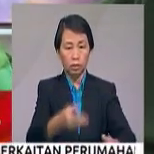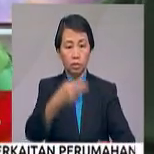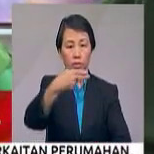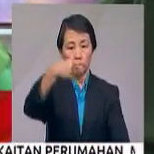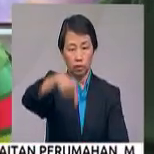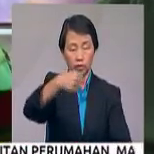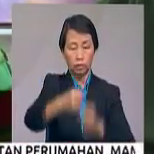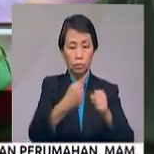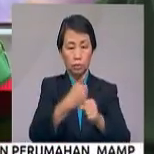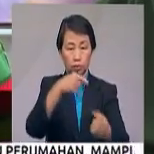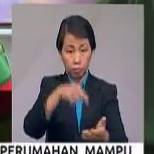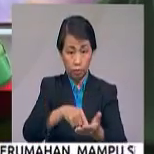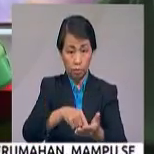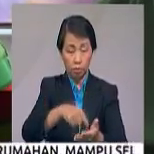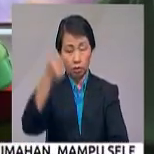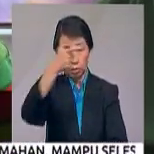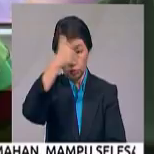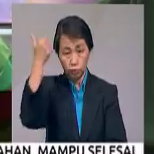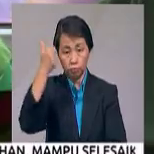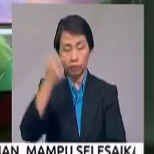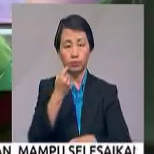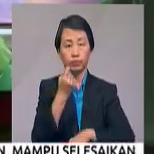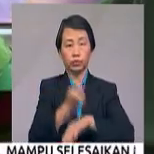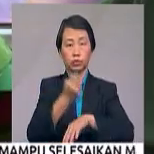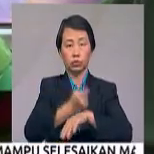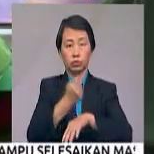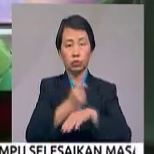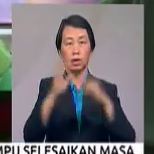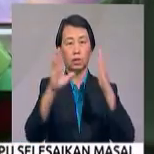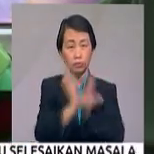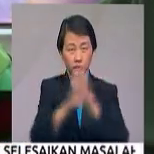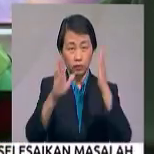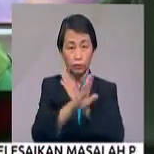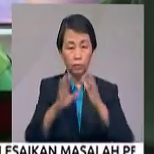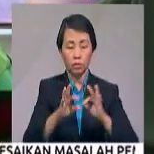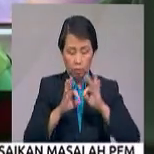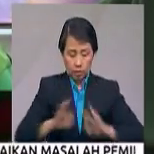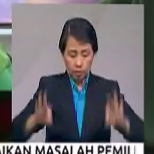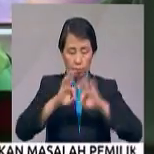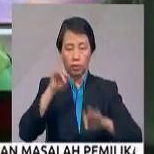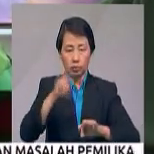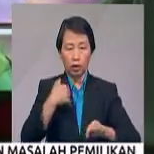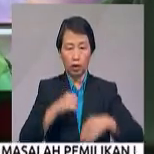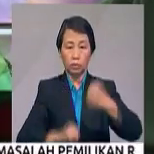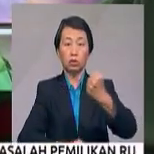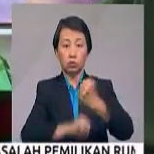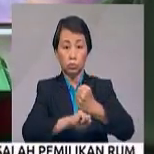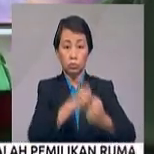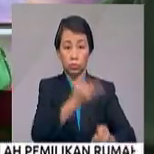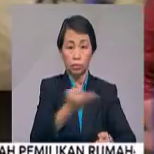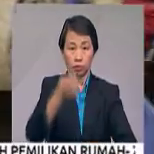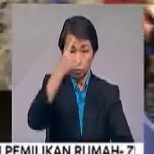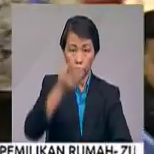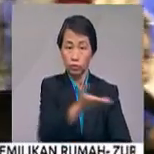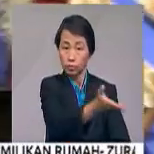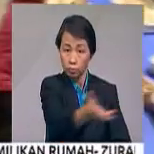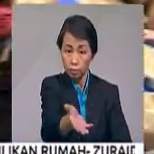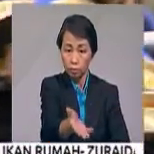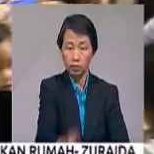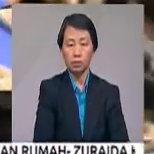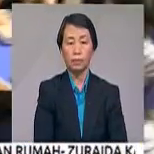juga tahun ini. Kerana tugas-tugasan shift ini yang paling penting, kita mesti ada sokongan infrastruktur kepada mereka.